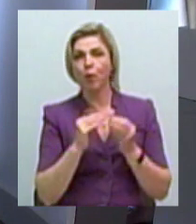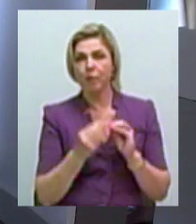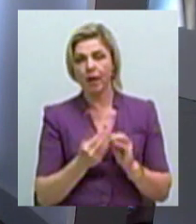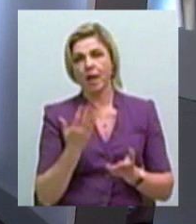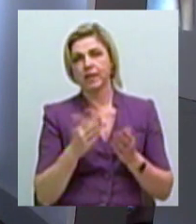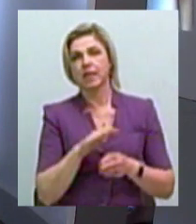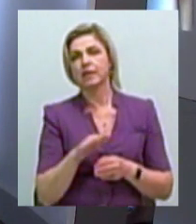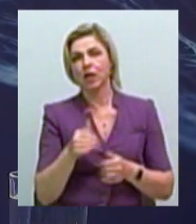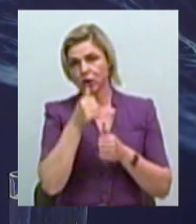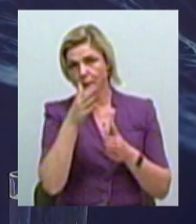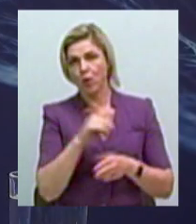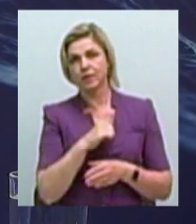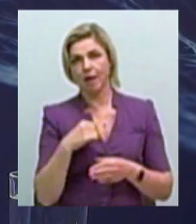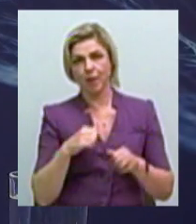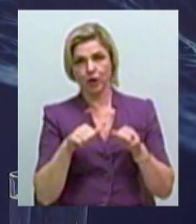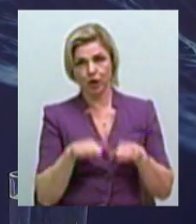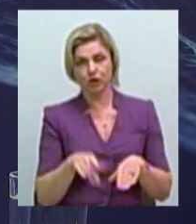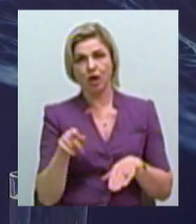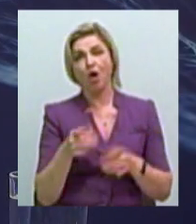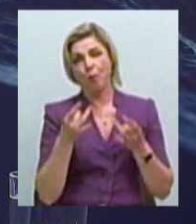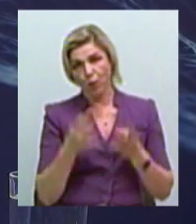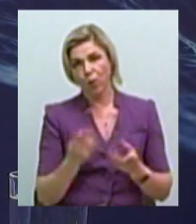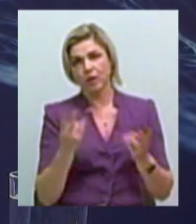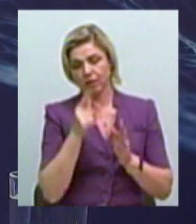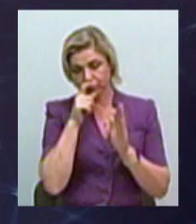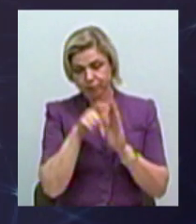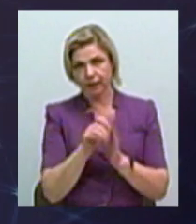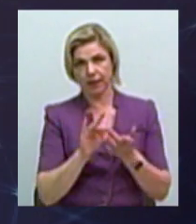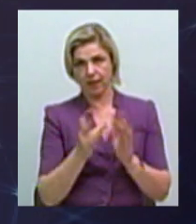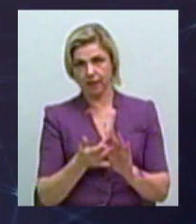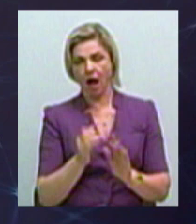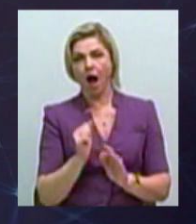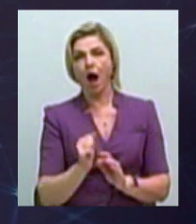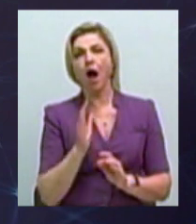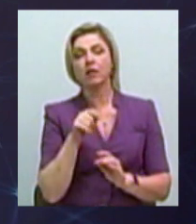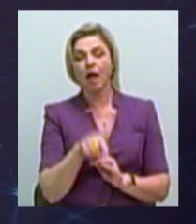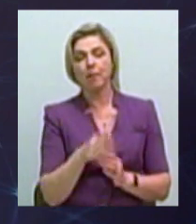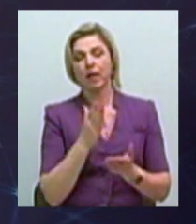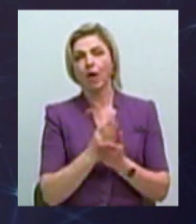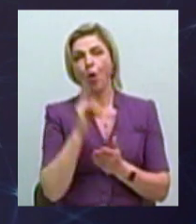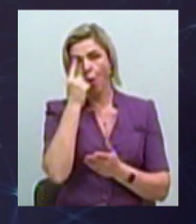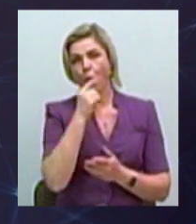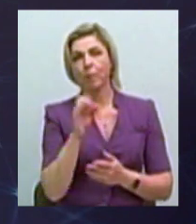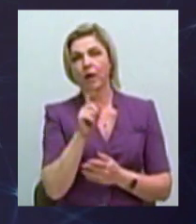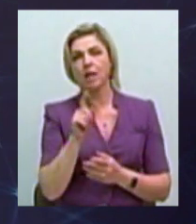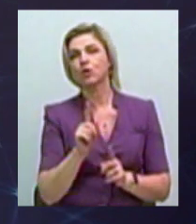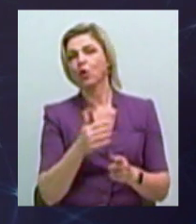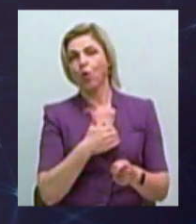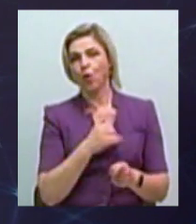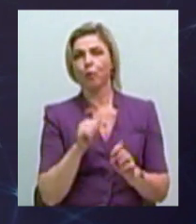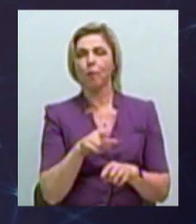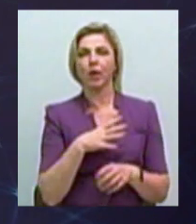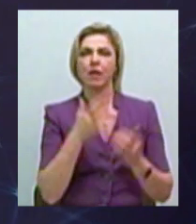може їх сама вирішити, їй простіше зануритися у віртуальний світ. У соцмережі вона може мати образ, який вона хоче. Там вона може бути